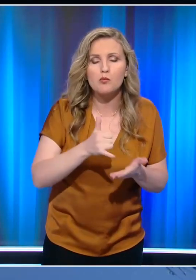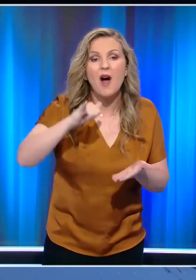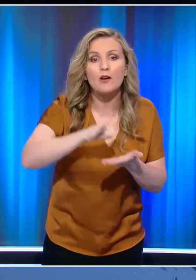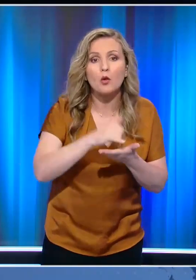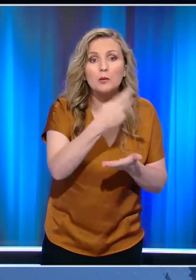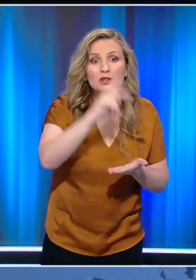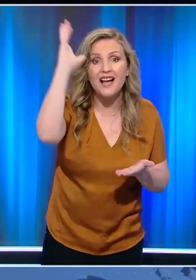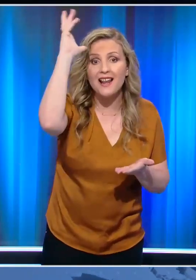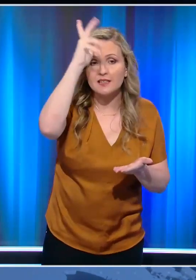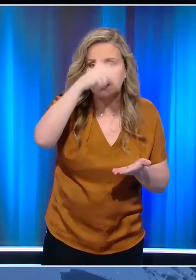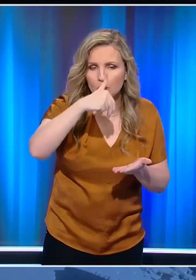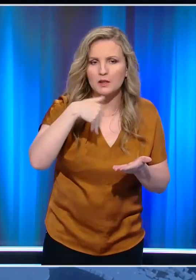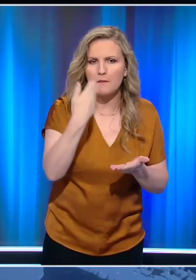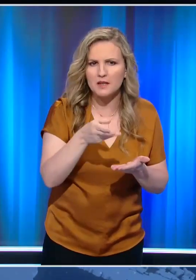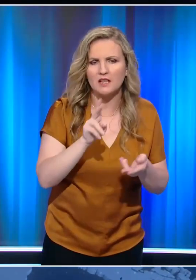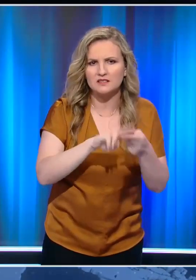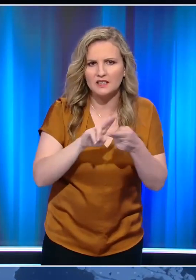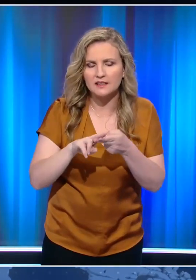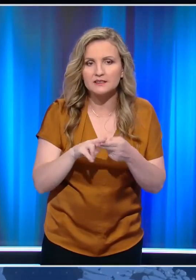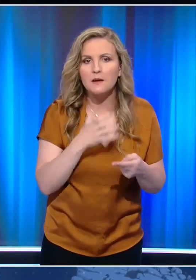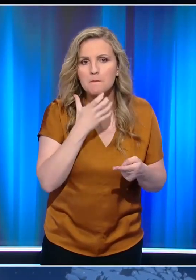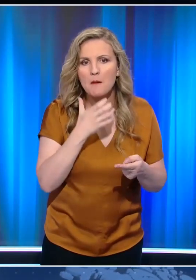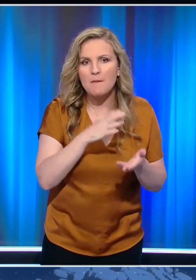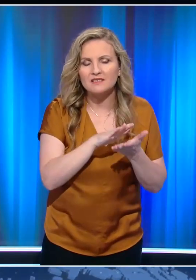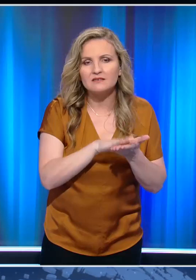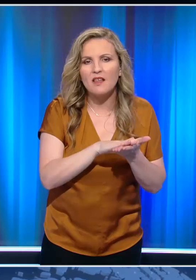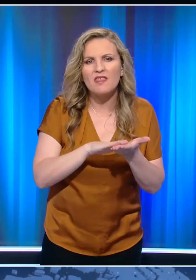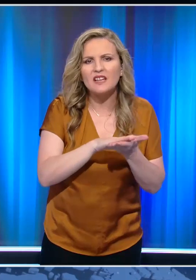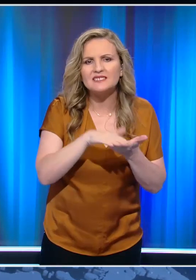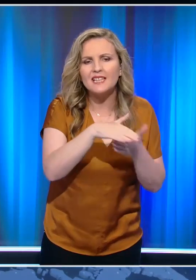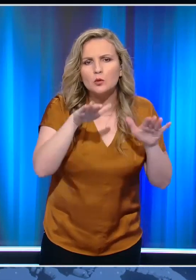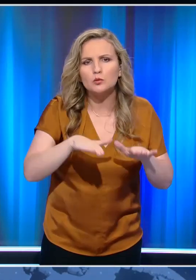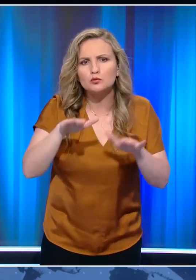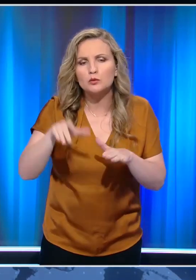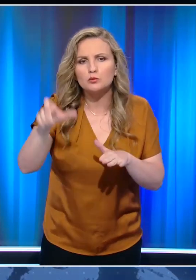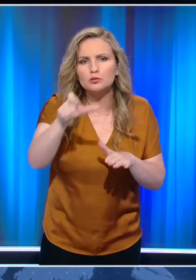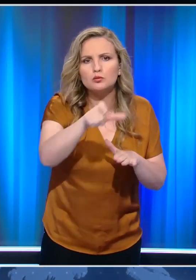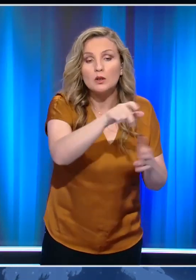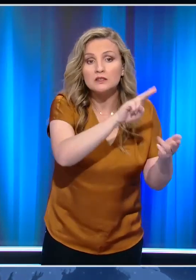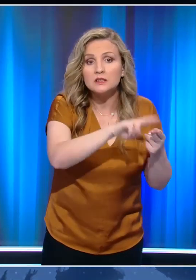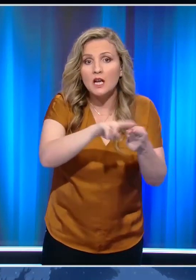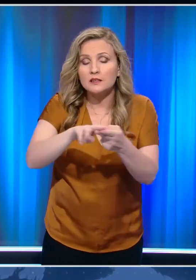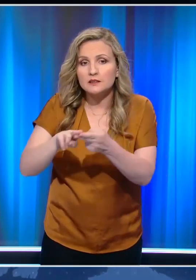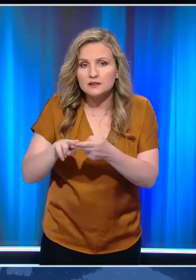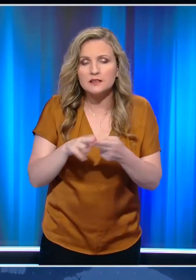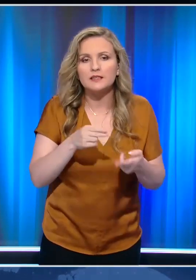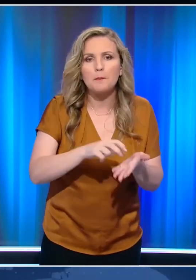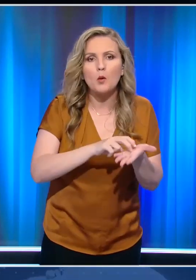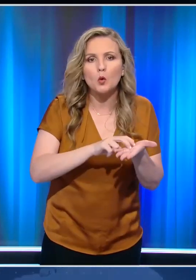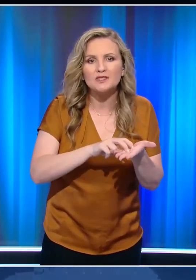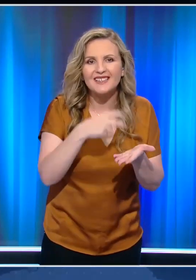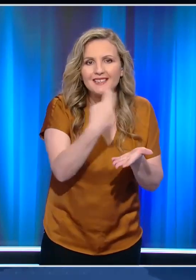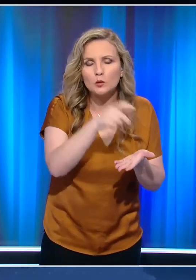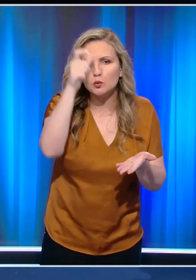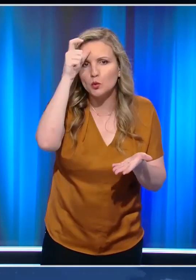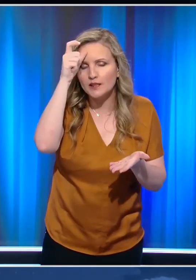Αλεξανδρούπολης. Αμέσως μετά συνάντησε τους δύο ψευτομουφτίδες αλλά και άλλους παράγοντες της μουσουλμανικής πλειονότητας στις εγκαταστάσεις του τουρκικού προξενείου